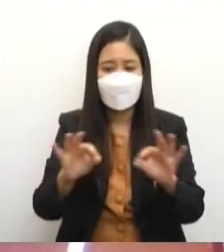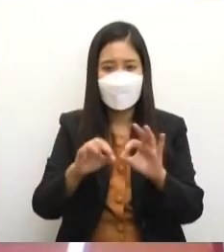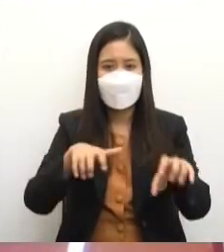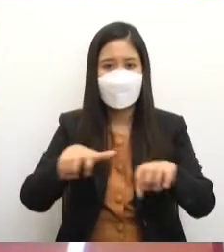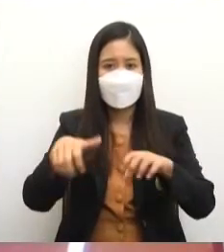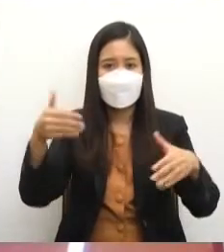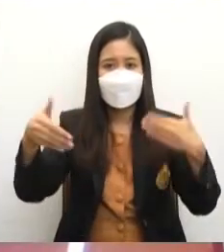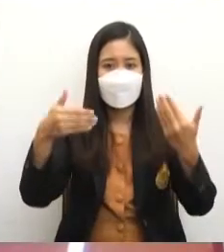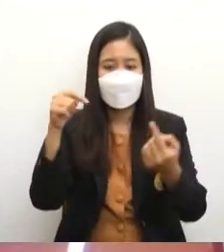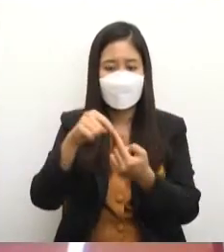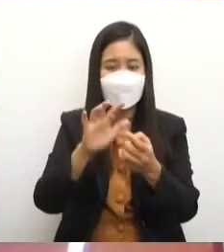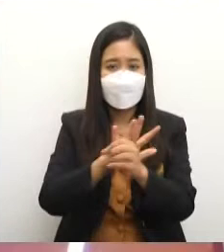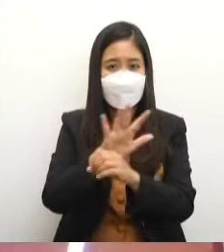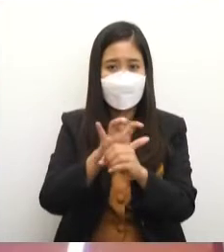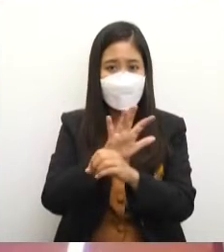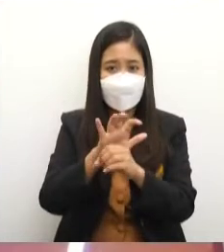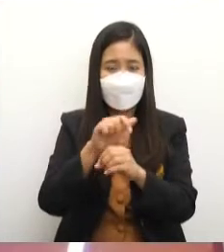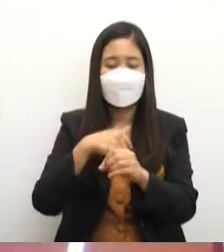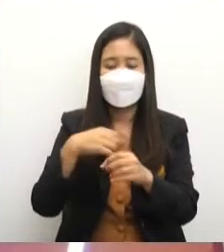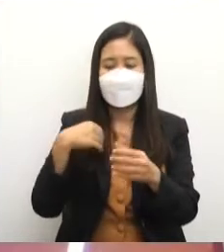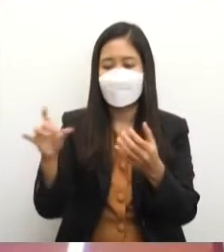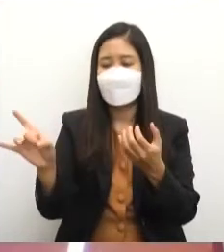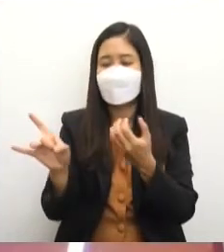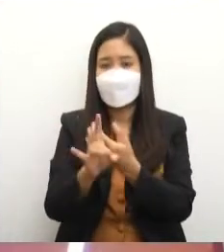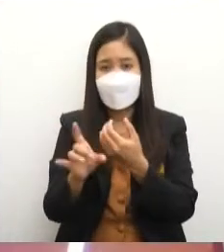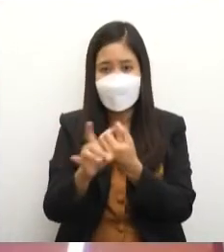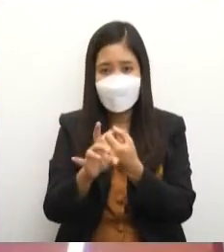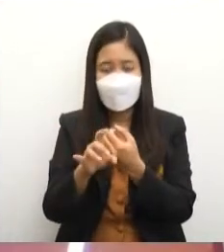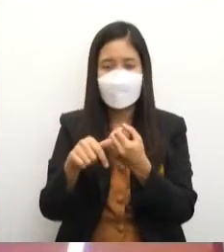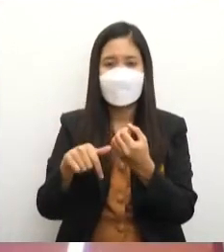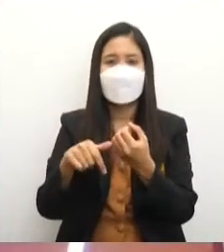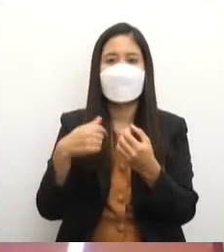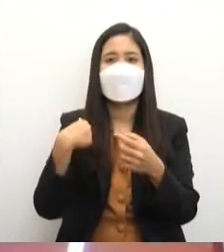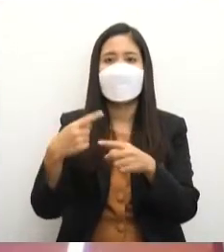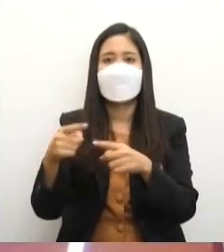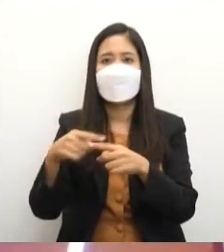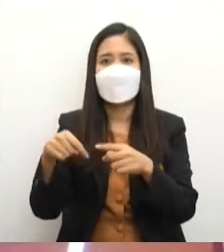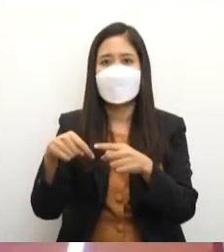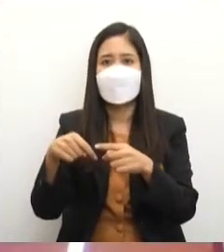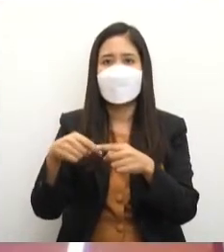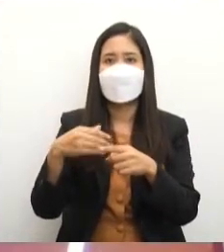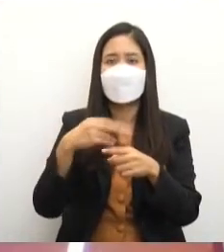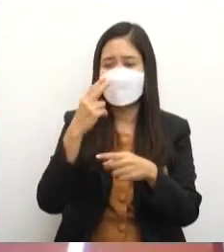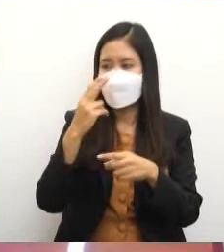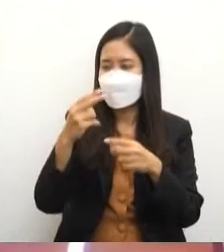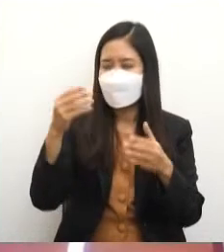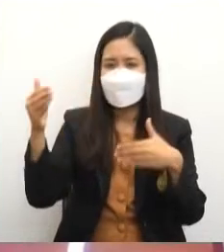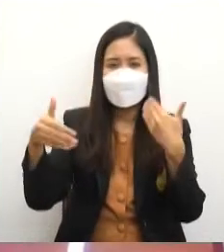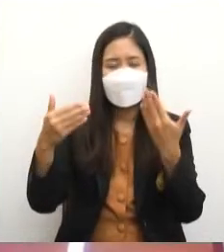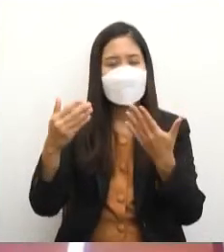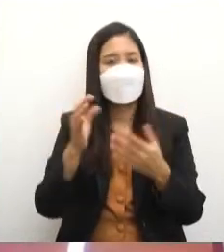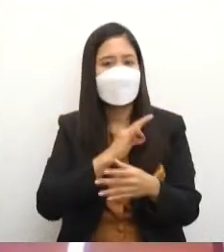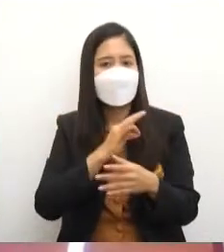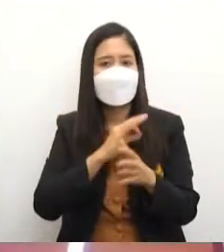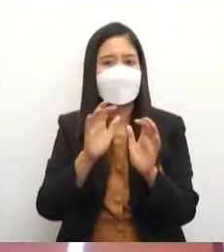ถานการณ์โควิดก็คือเรื่องของครูหลังม้าว่าสิ่งที่เราพบสิ่งที่เราได้ฟังเป็นสิ่งที่โรงเรียนดำเนินการแล้วยังไงมี